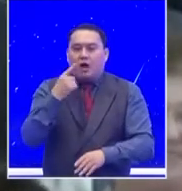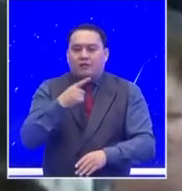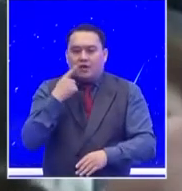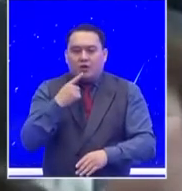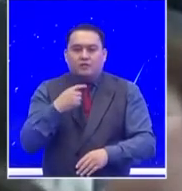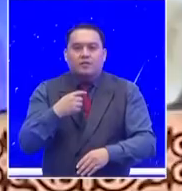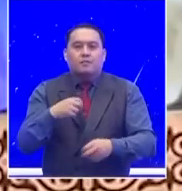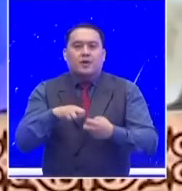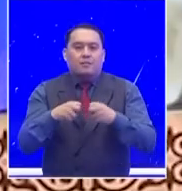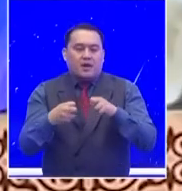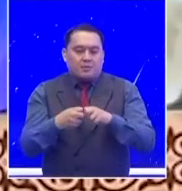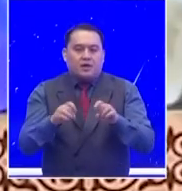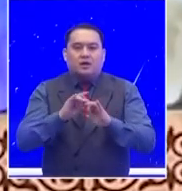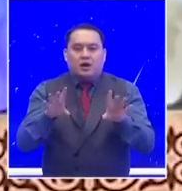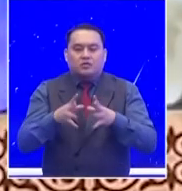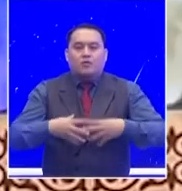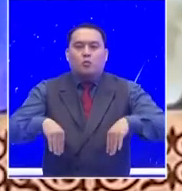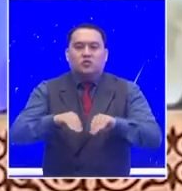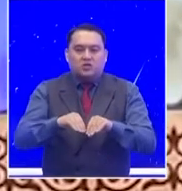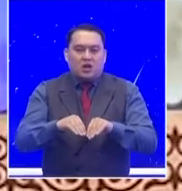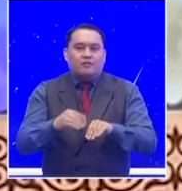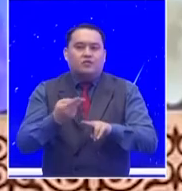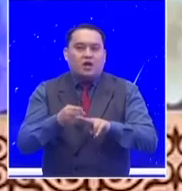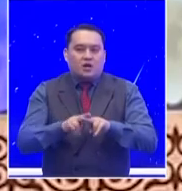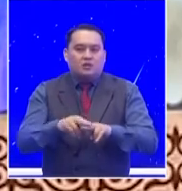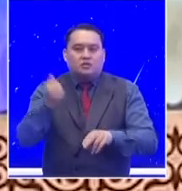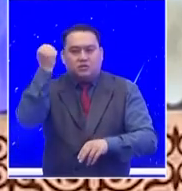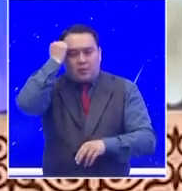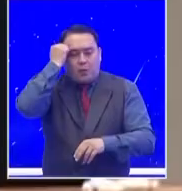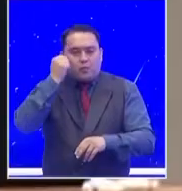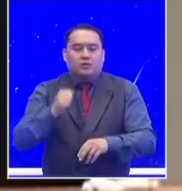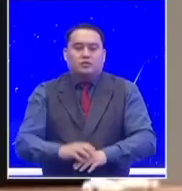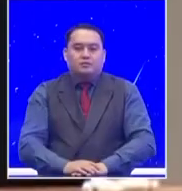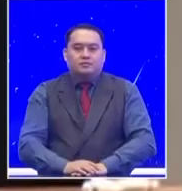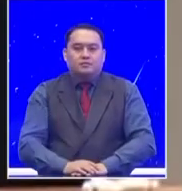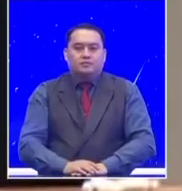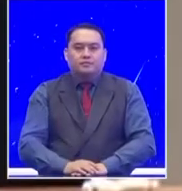острых, злободневных проблемах общества. Именно таким его знают зрители.